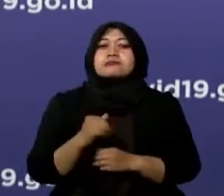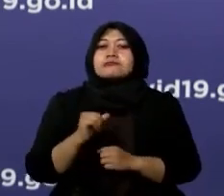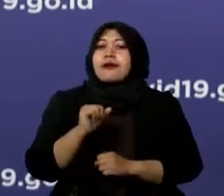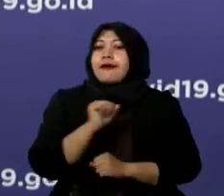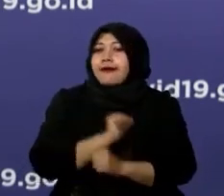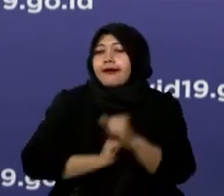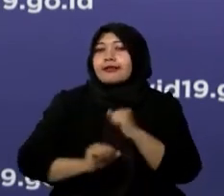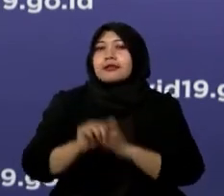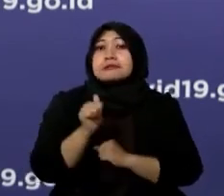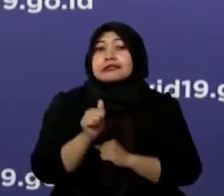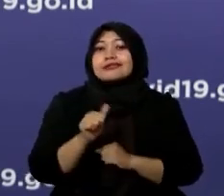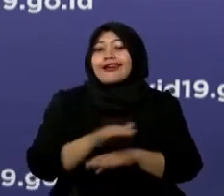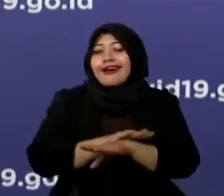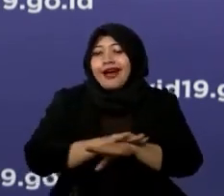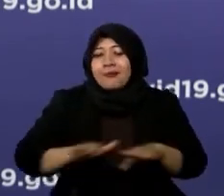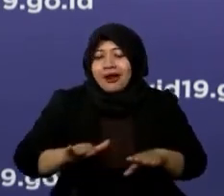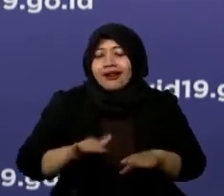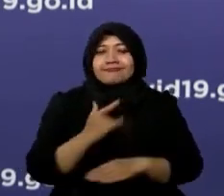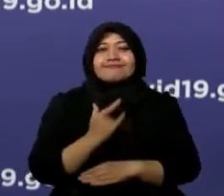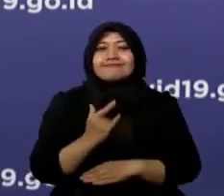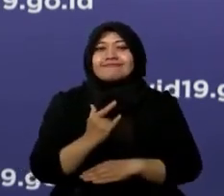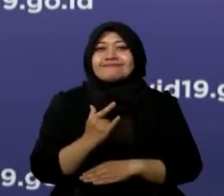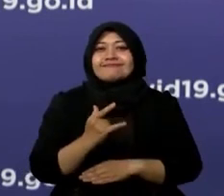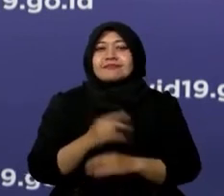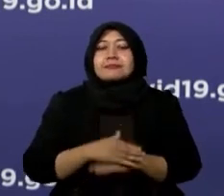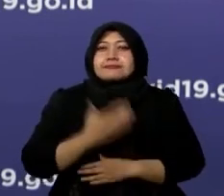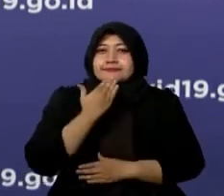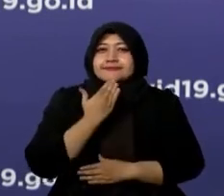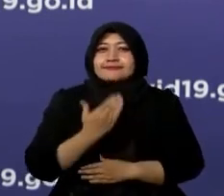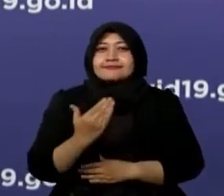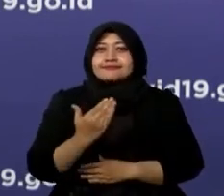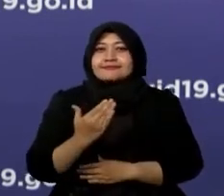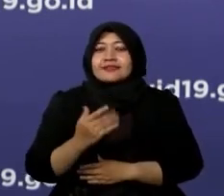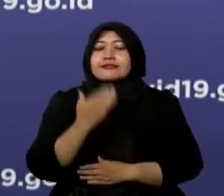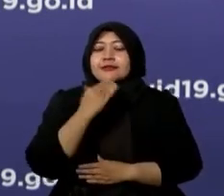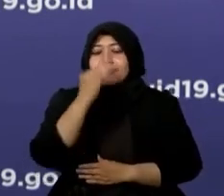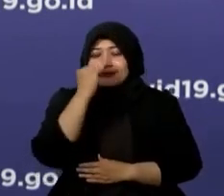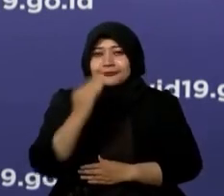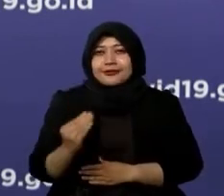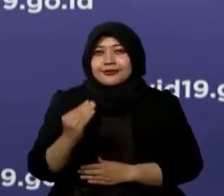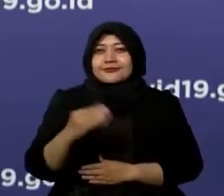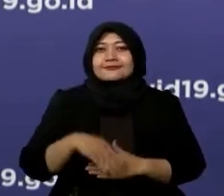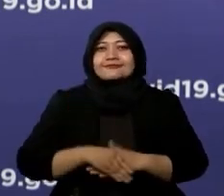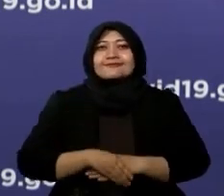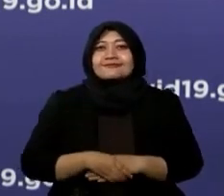produktif namun tetap aman dari COVID. Terima kasih, selamat sore.